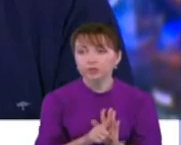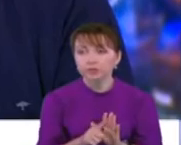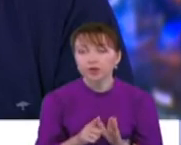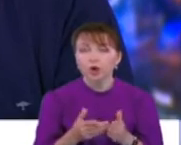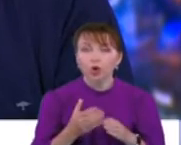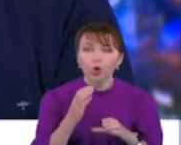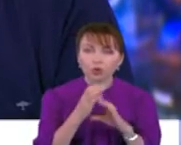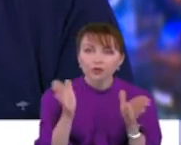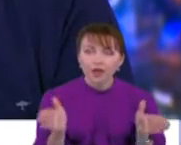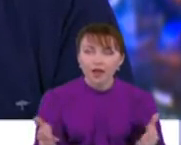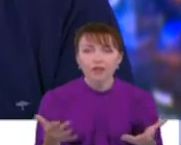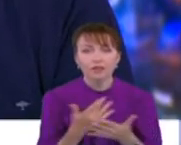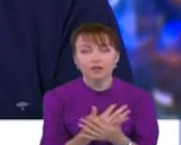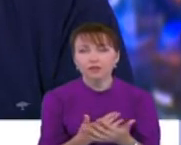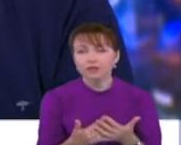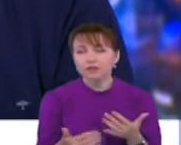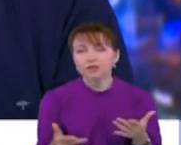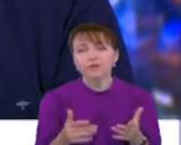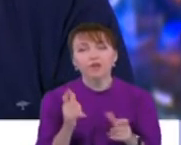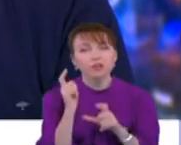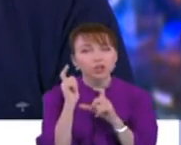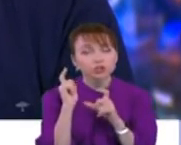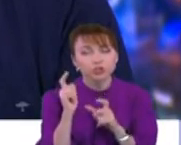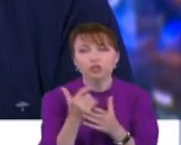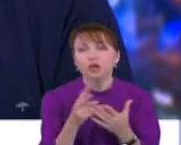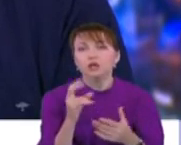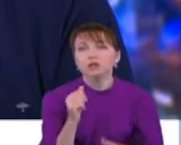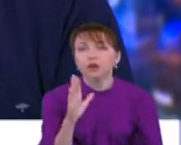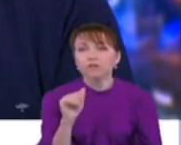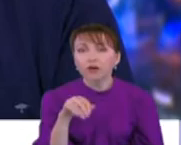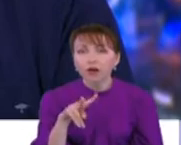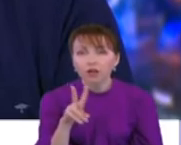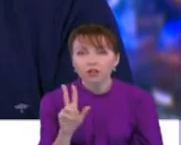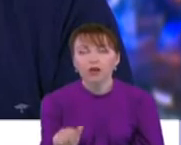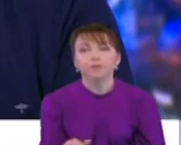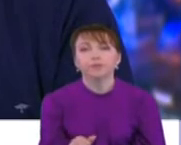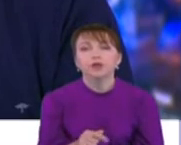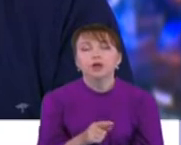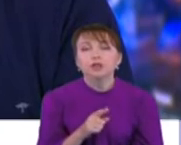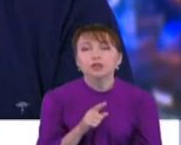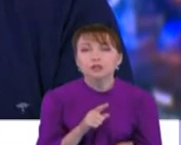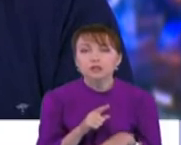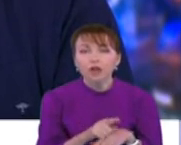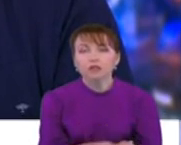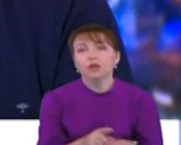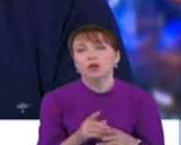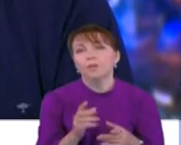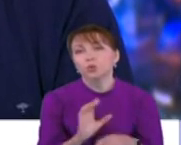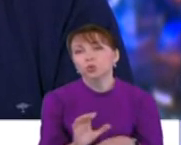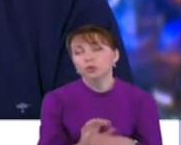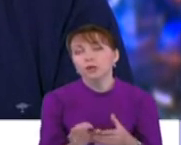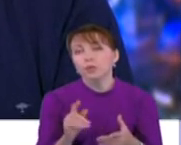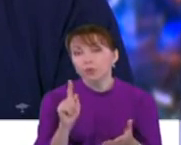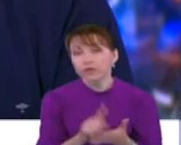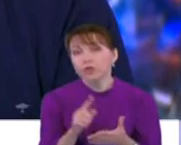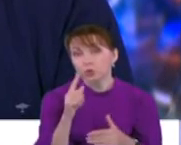контейнери? Але це різні вантажі. Навалка? Навалка, так. Да, це і танкерна продукція. Але ми в середньому повинні